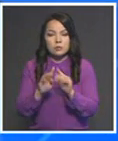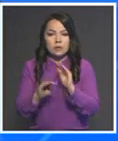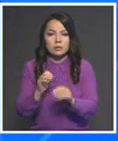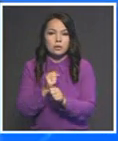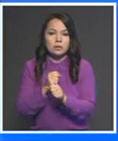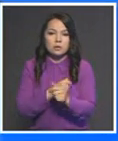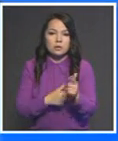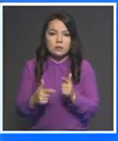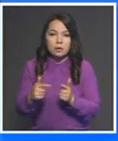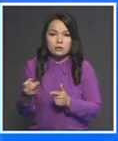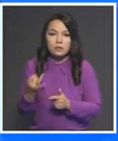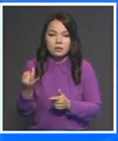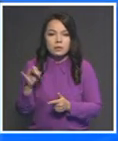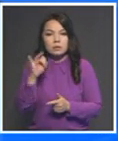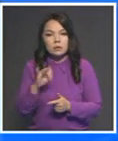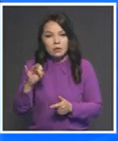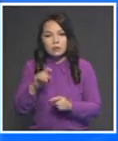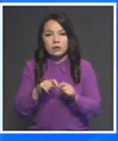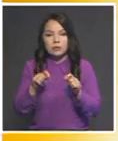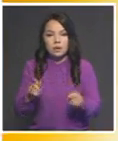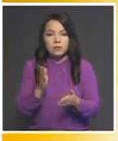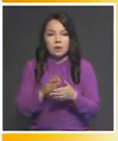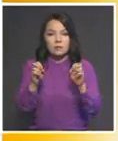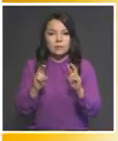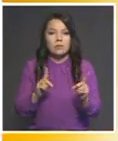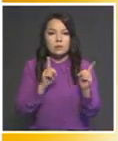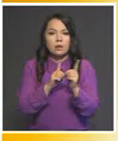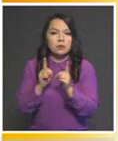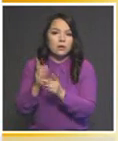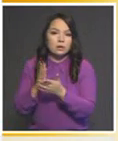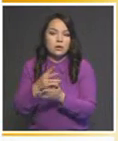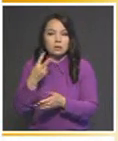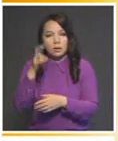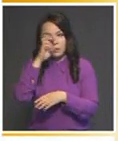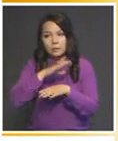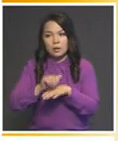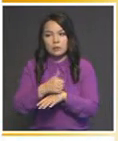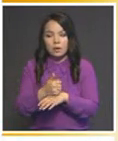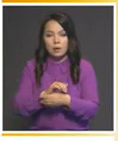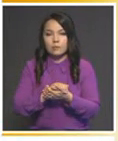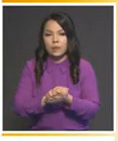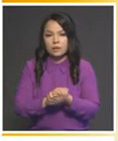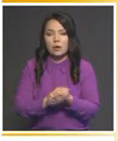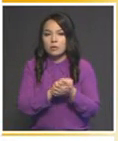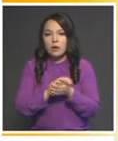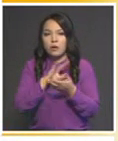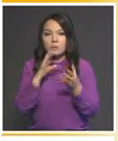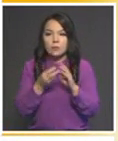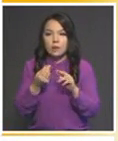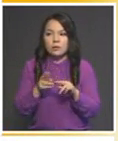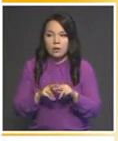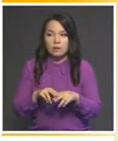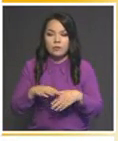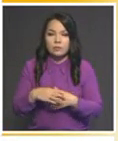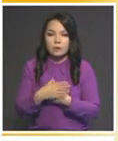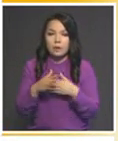Корея лидерінің тарихи кездесуіне арналып отыр. Естеліктерде екі басшының қолдары, әлеуметтік бейбітшілік символы көгершін және